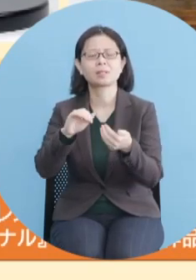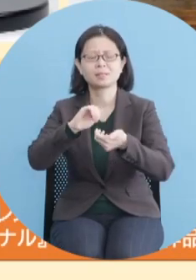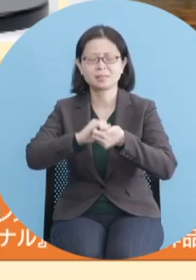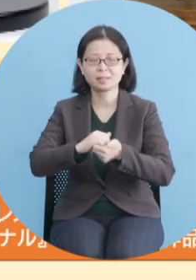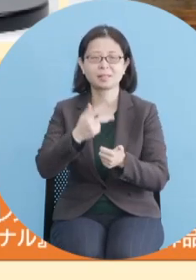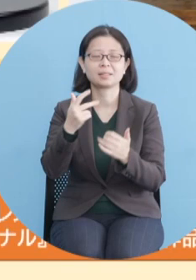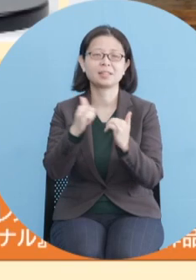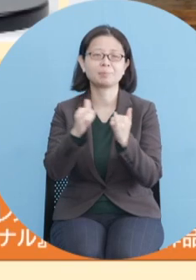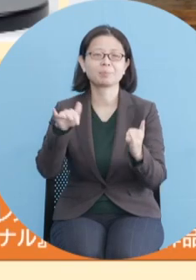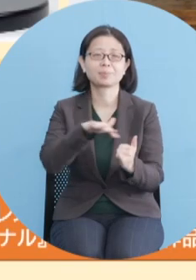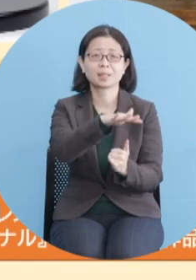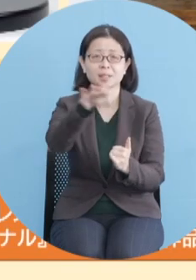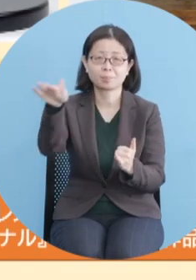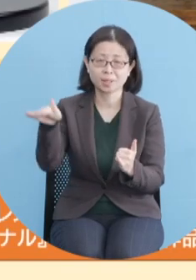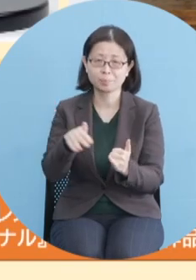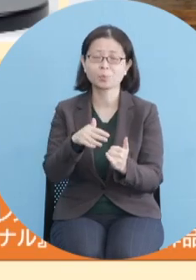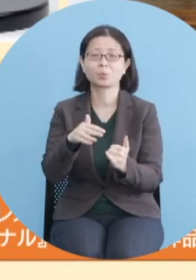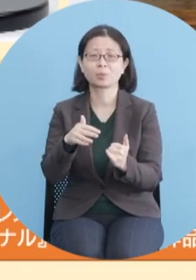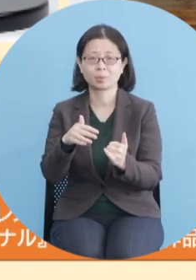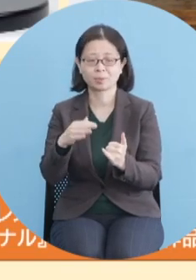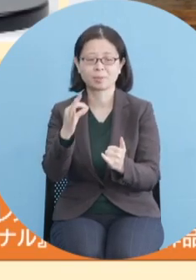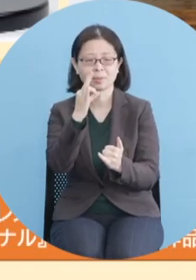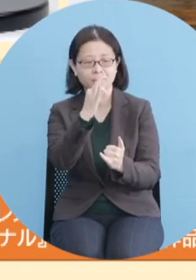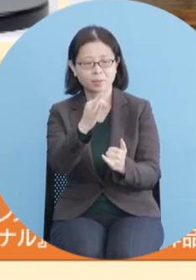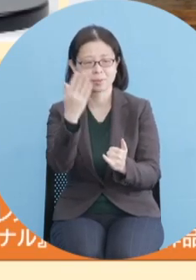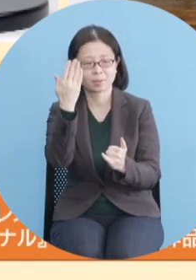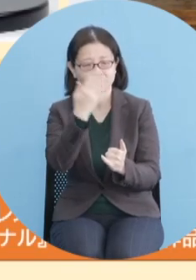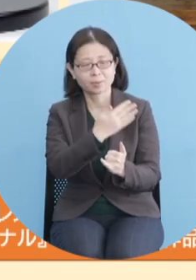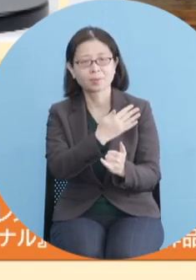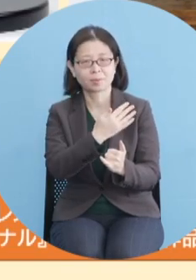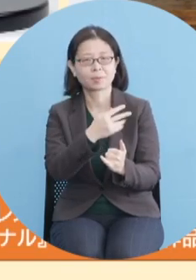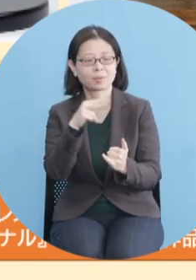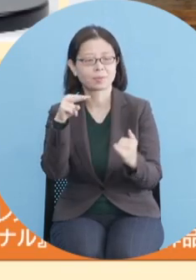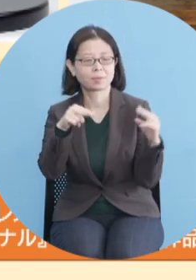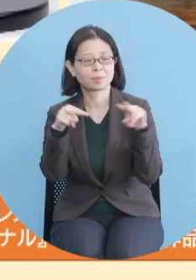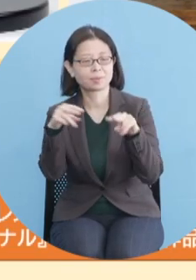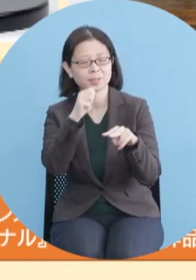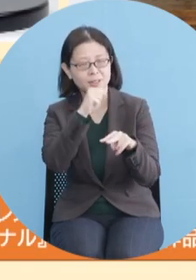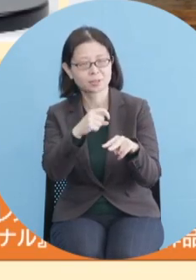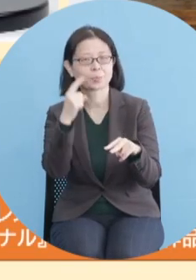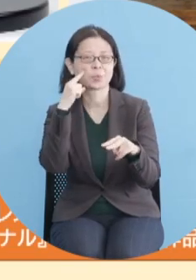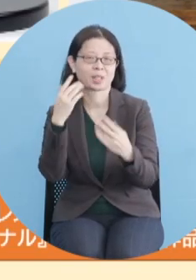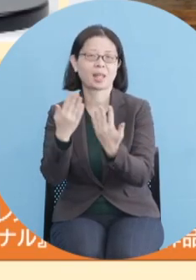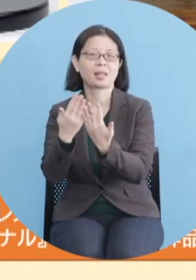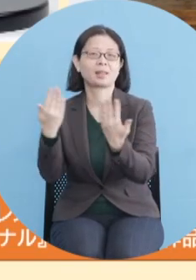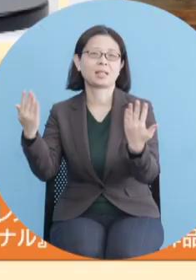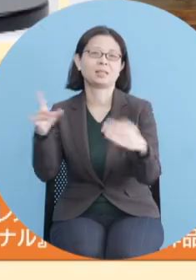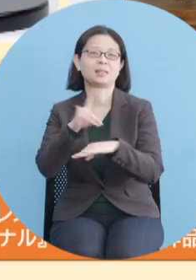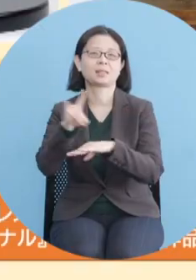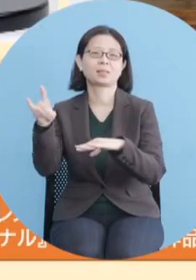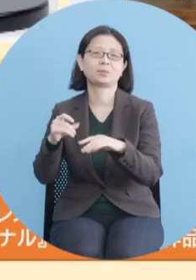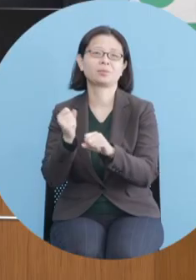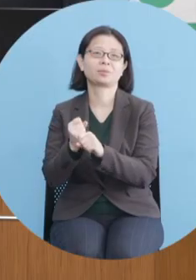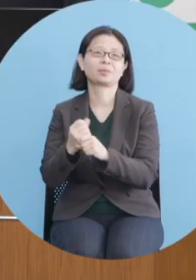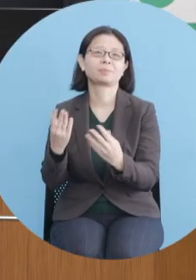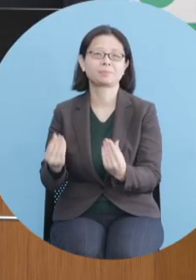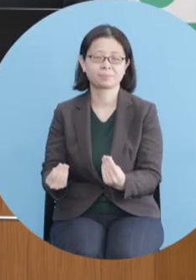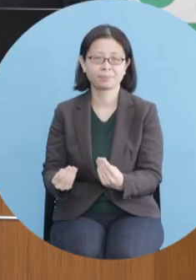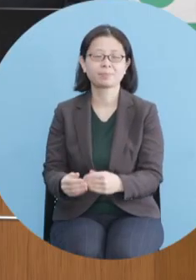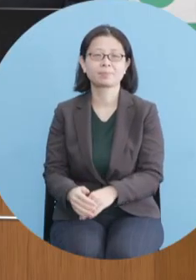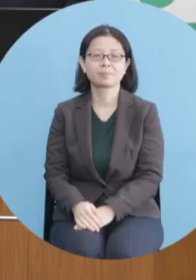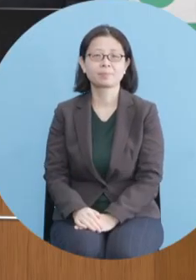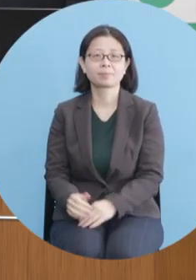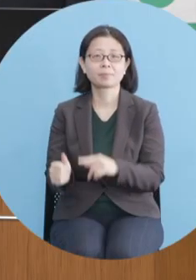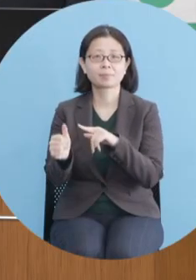はめえ多くの方に説的に展示をさせていただきたいと思っておりますえ